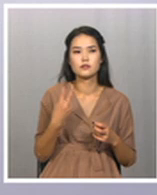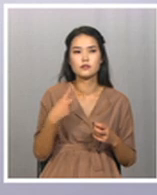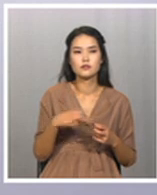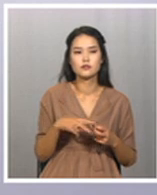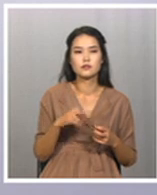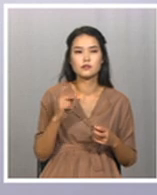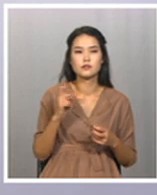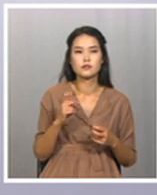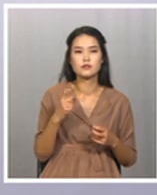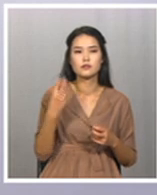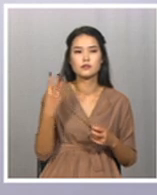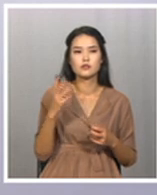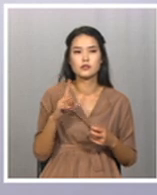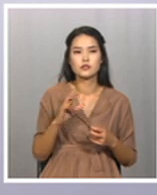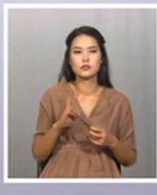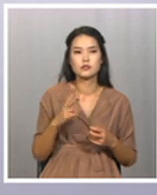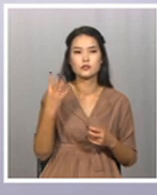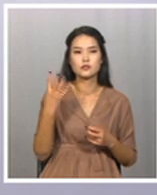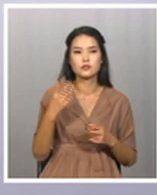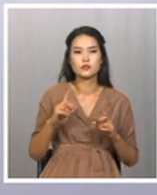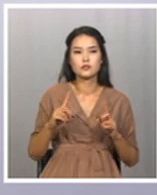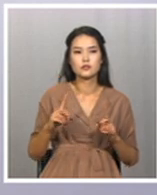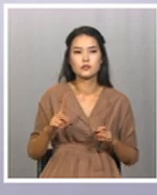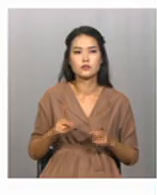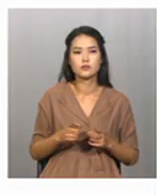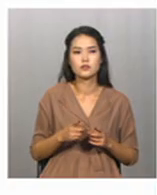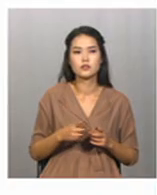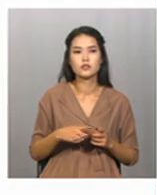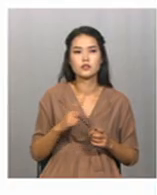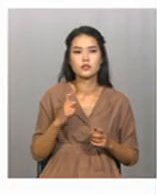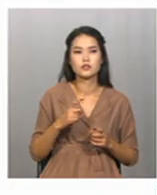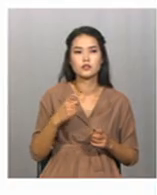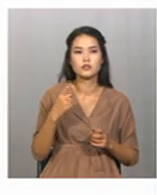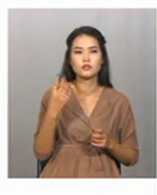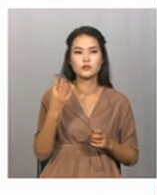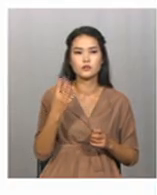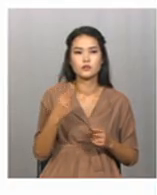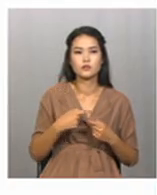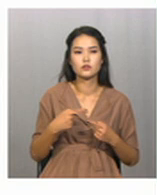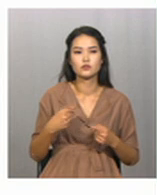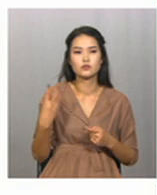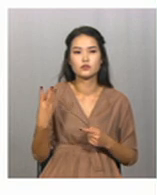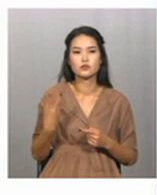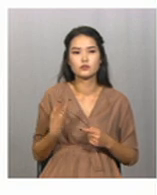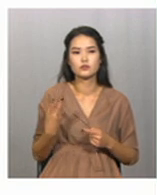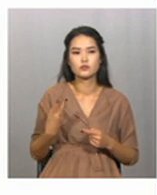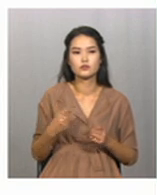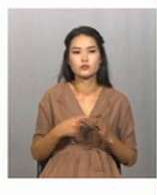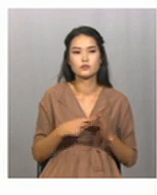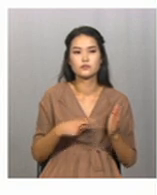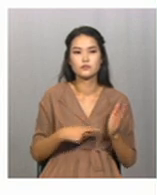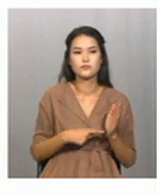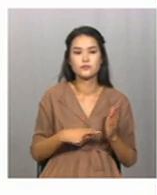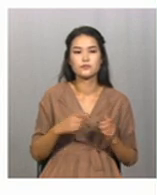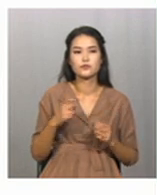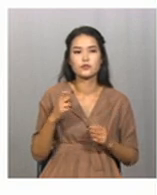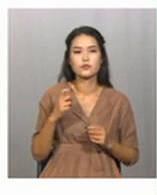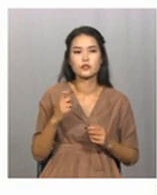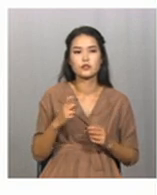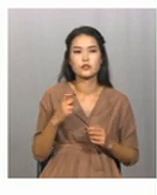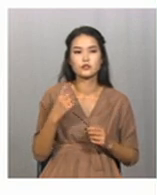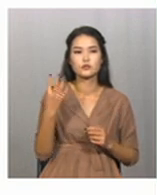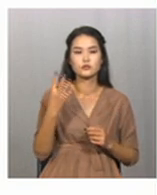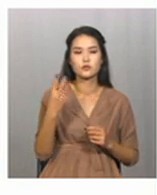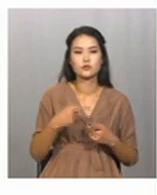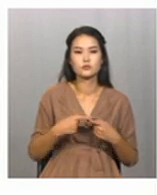болсақ, 20 х куб көбейтілген х-тің 4 дәрежесі азайтылған 3-тің натурал логарифмінің